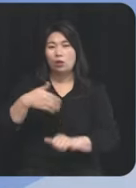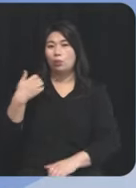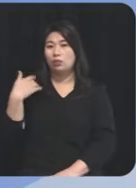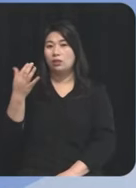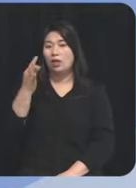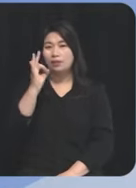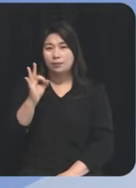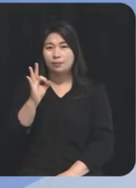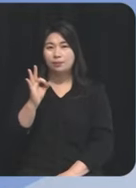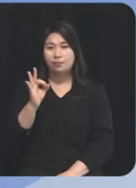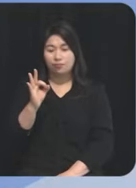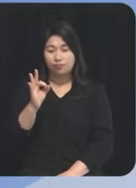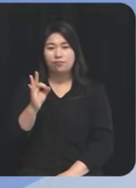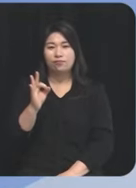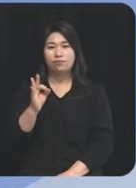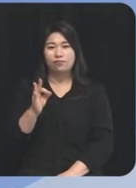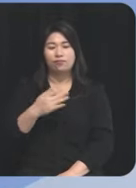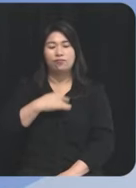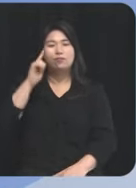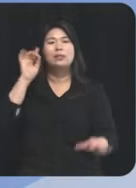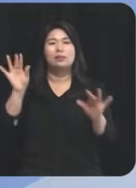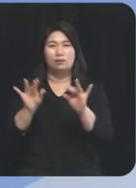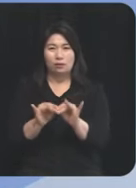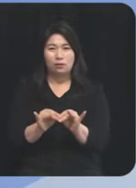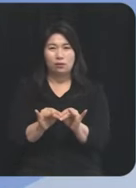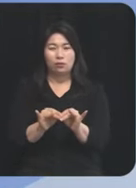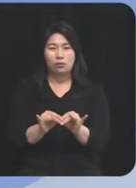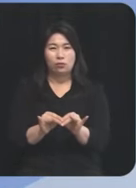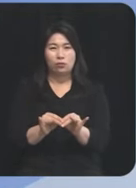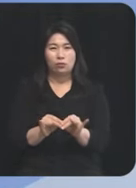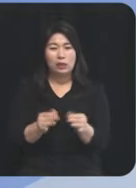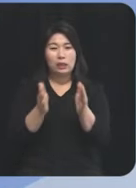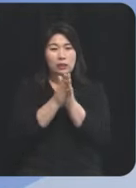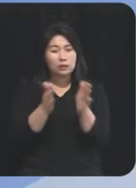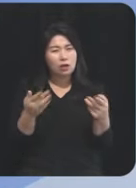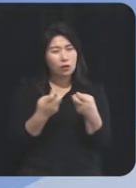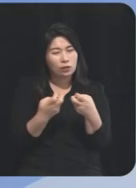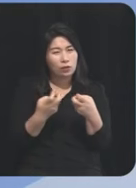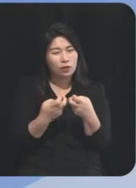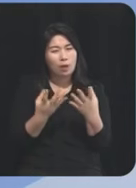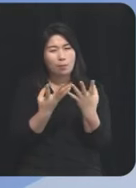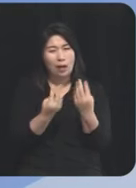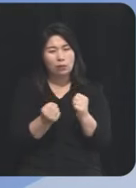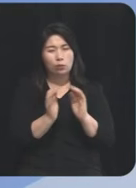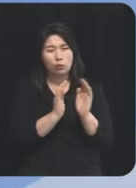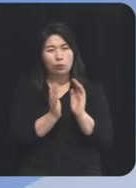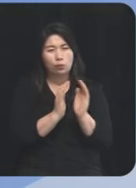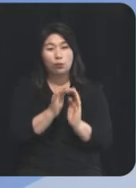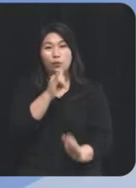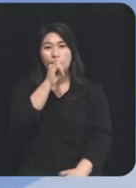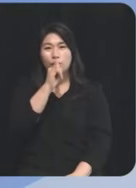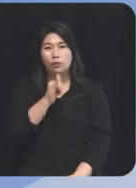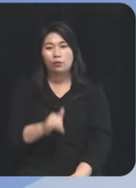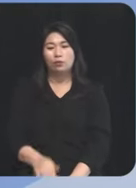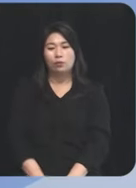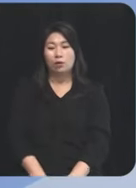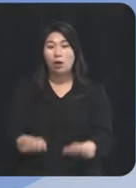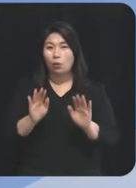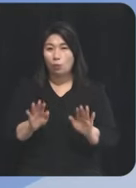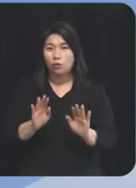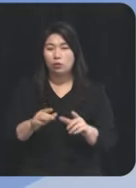환경분담금 적극 찬성합니다. 도입을 어떻게 할 것인가에 대해서 많은 일들이 있었습니다. 그리고 공교롭게도